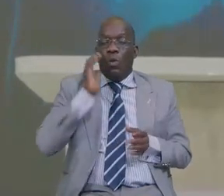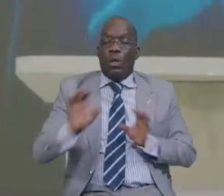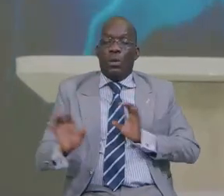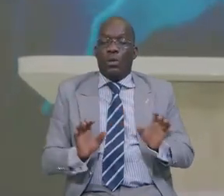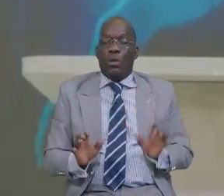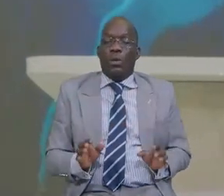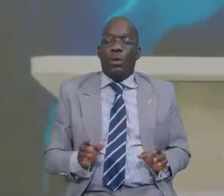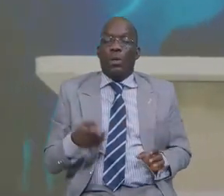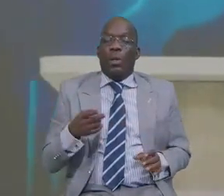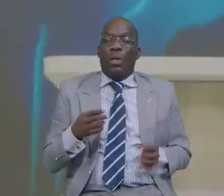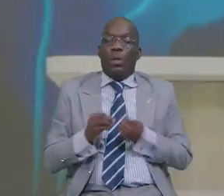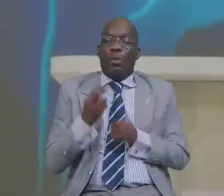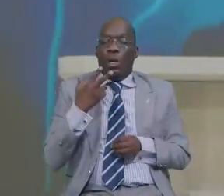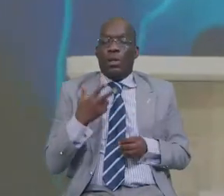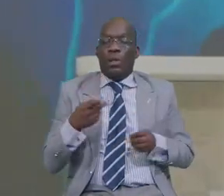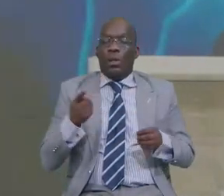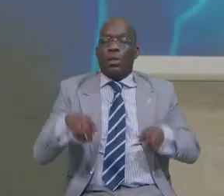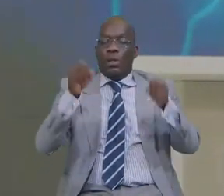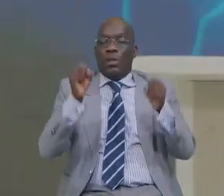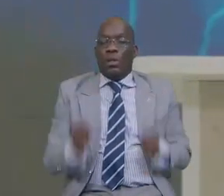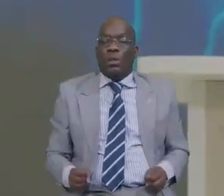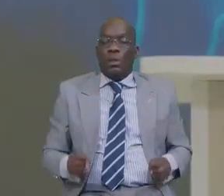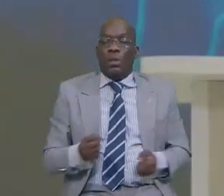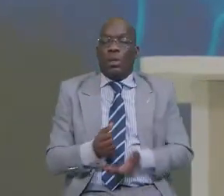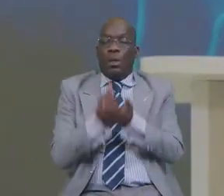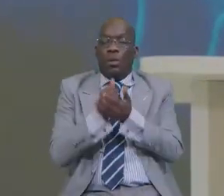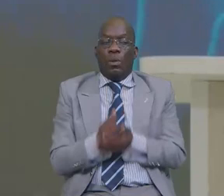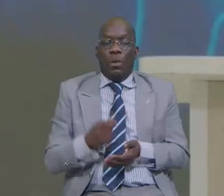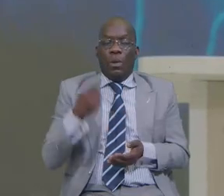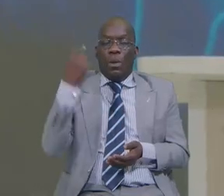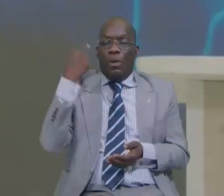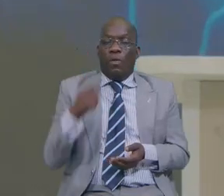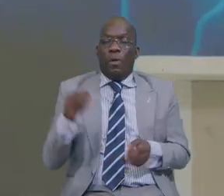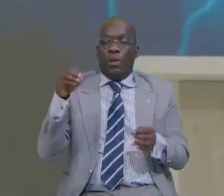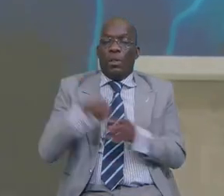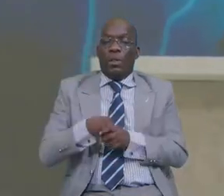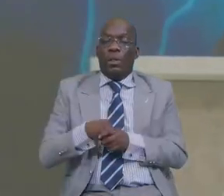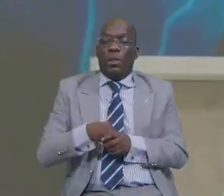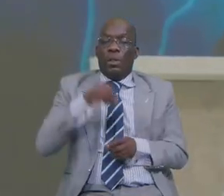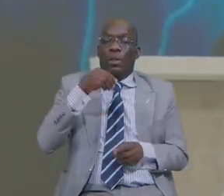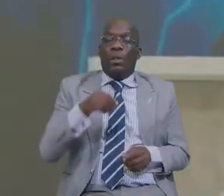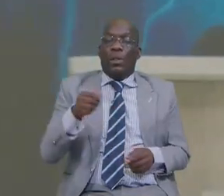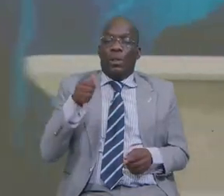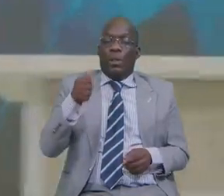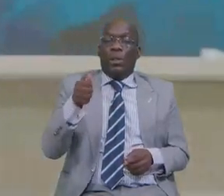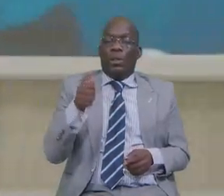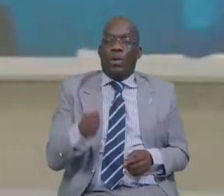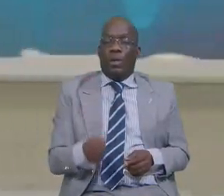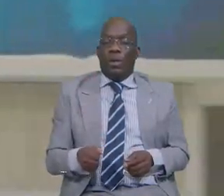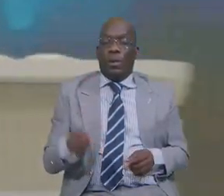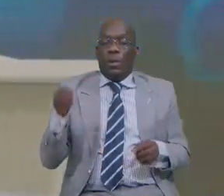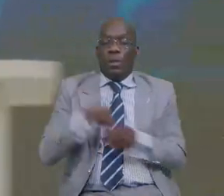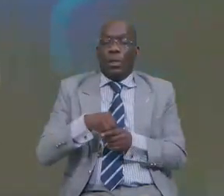Troisième élément, l'affermissement de l'état intérieur. De